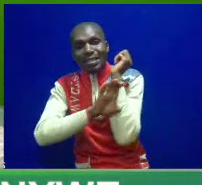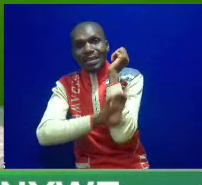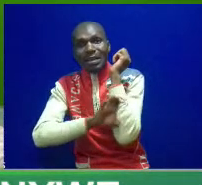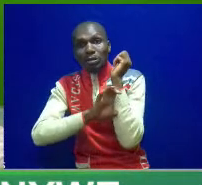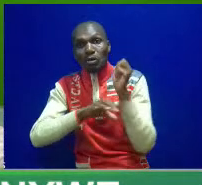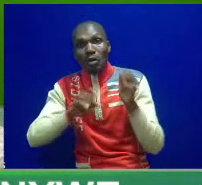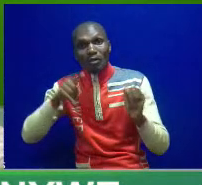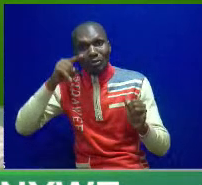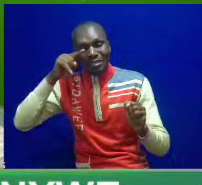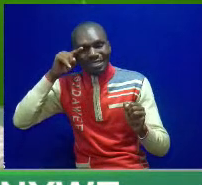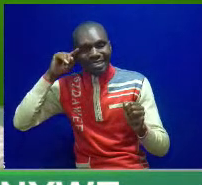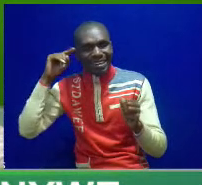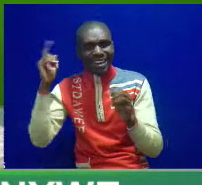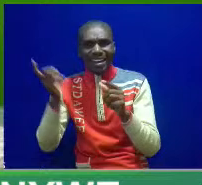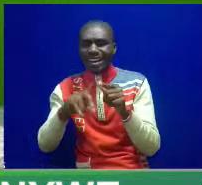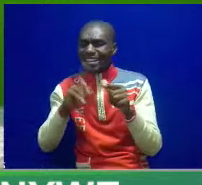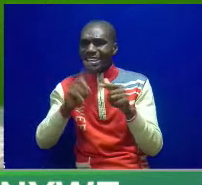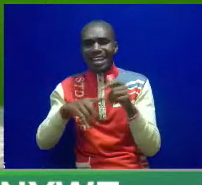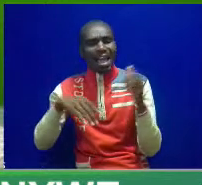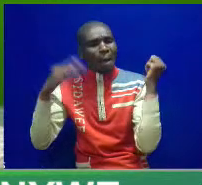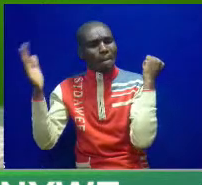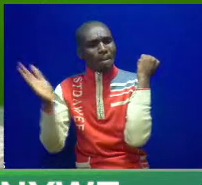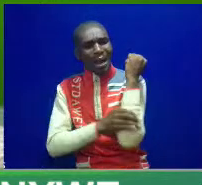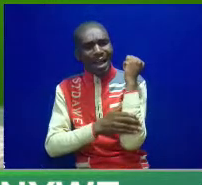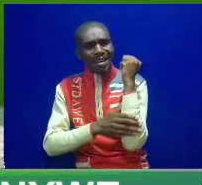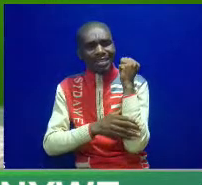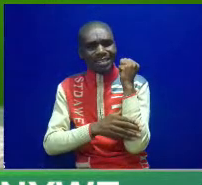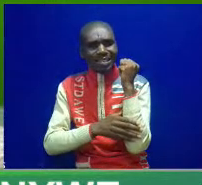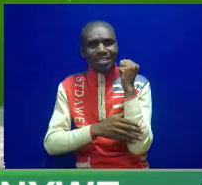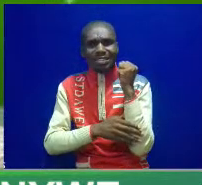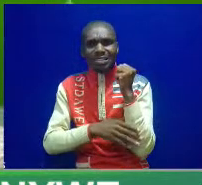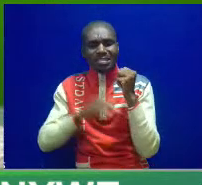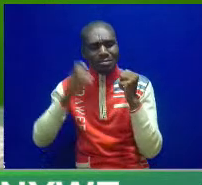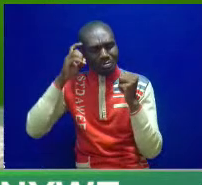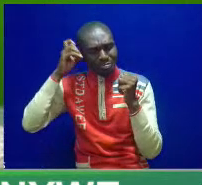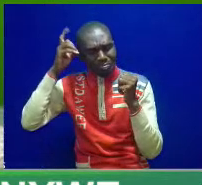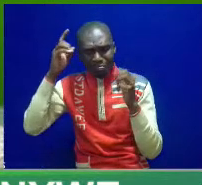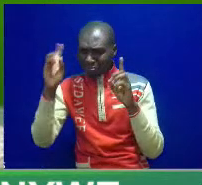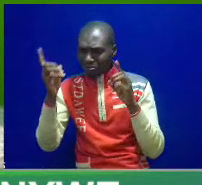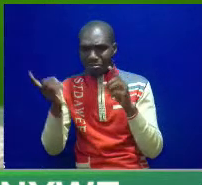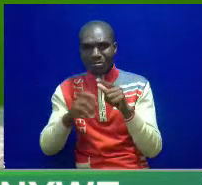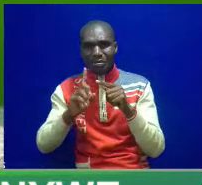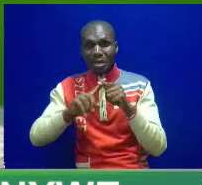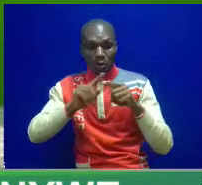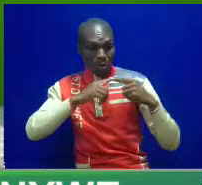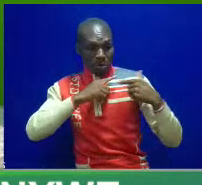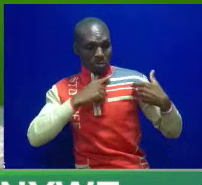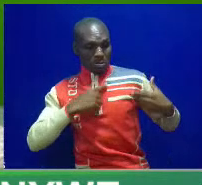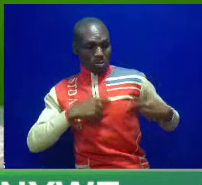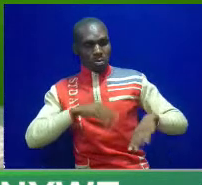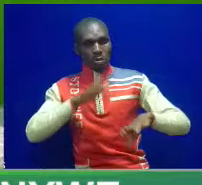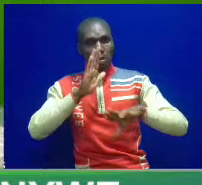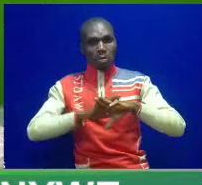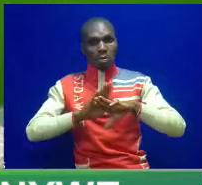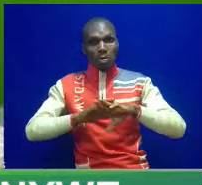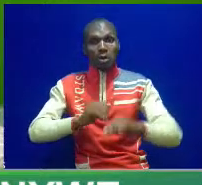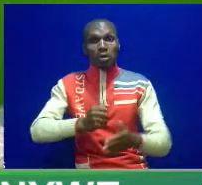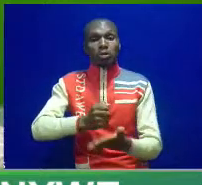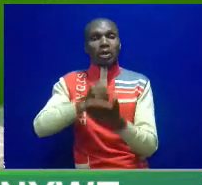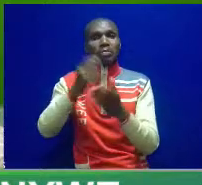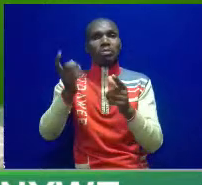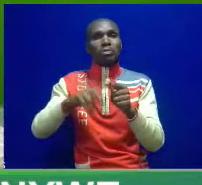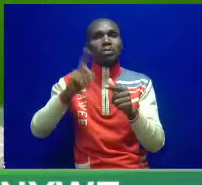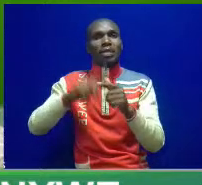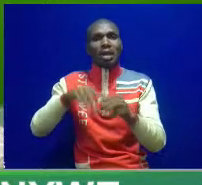nigate watabuatikirenga kende yonsi yekebe kurende nigabuate omoyo buko konya asaburiri abarai ya buko eneke abu na nkubuatrana bale